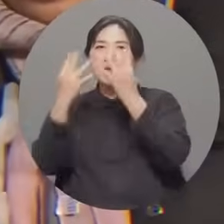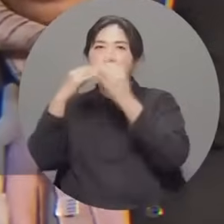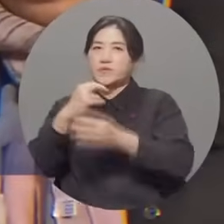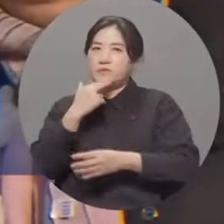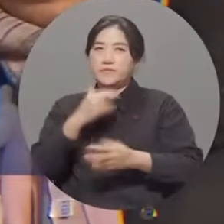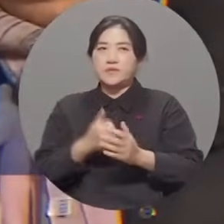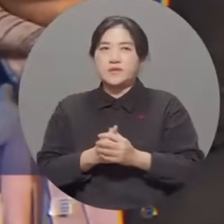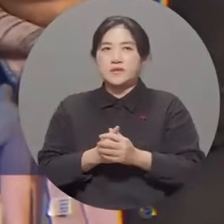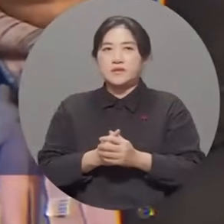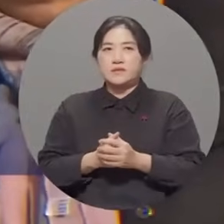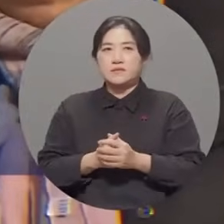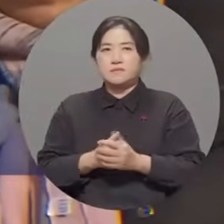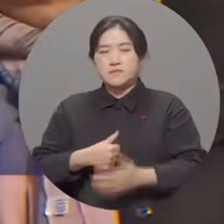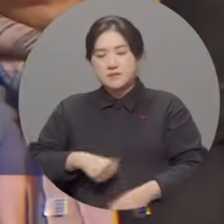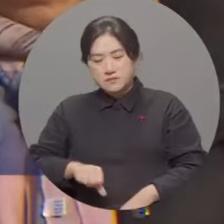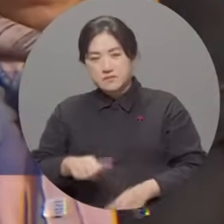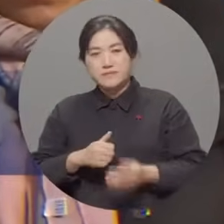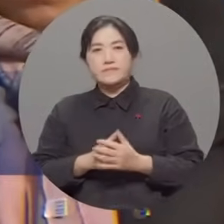용균아,